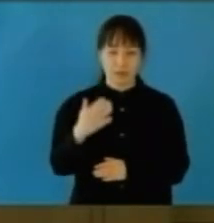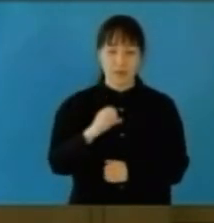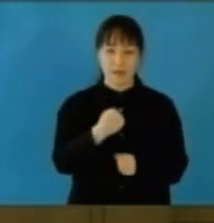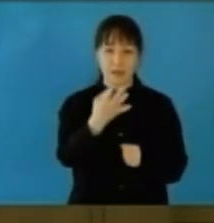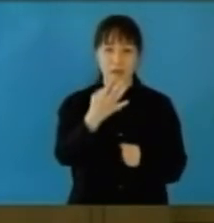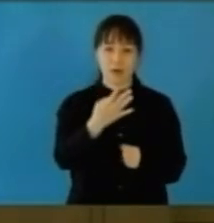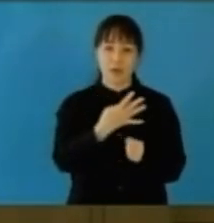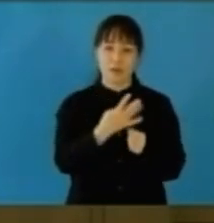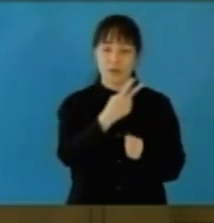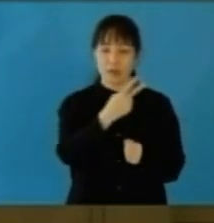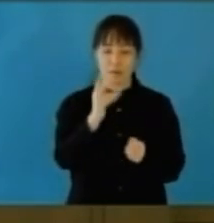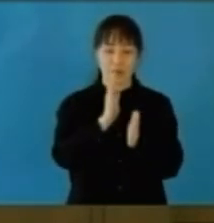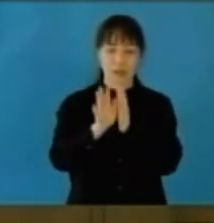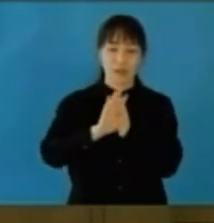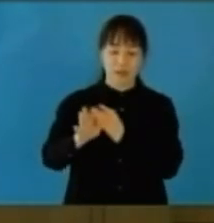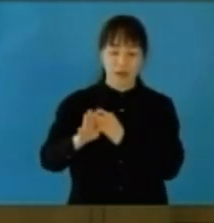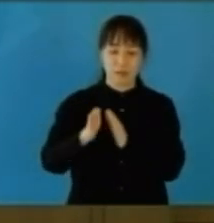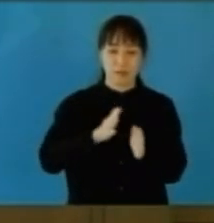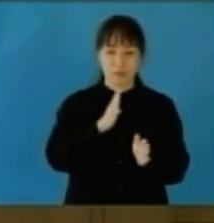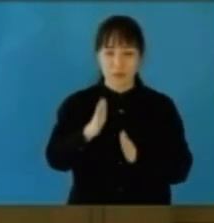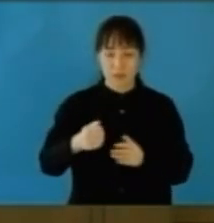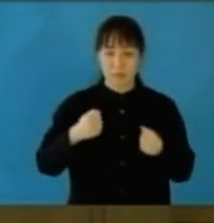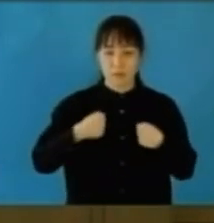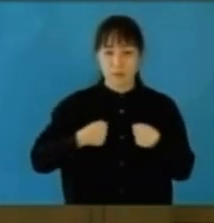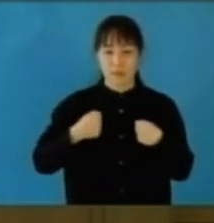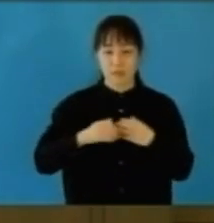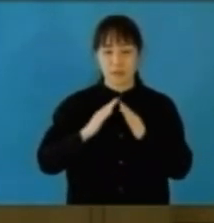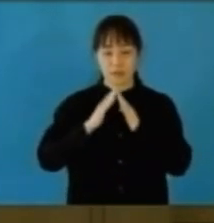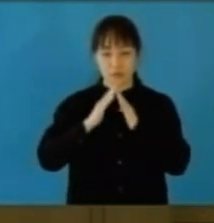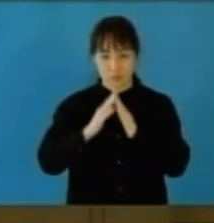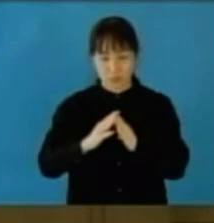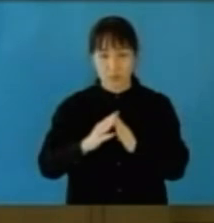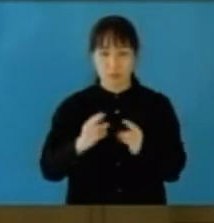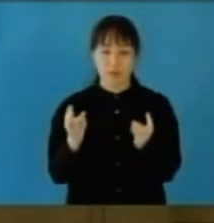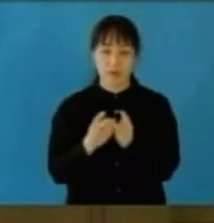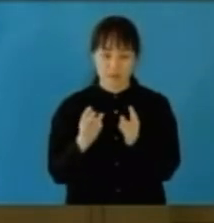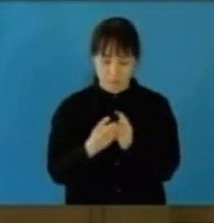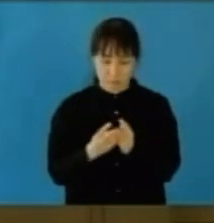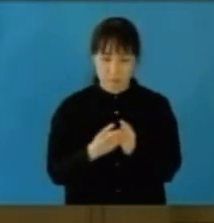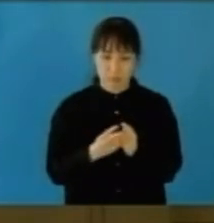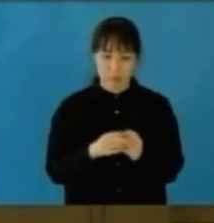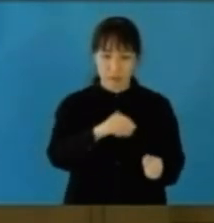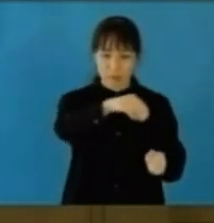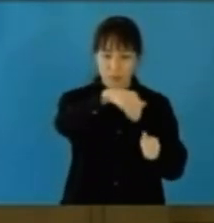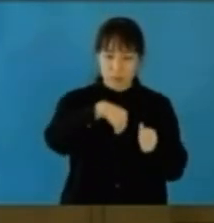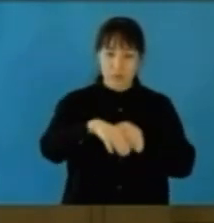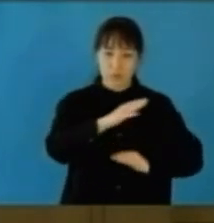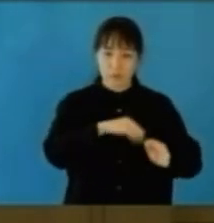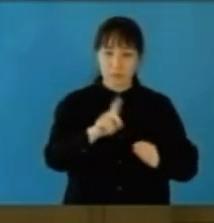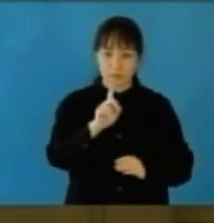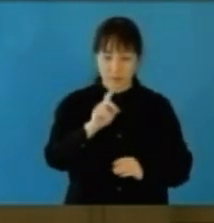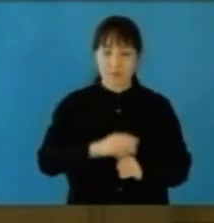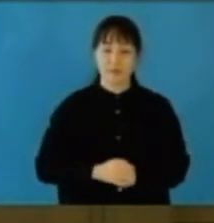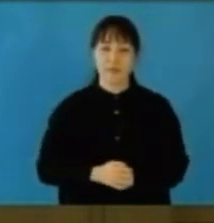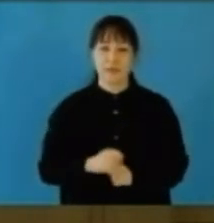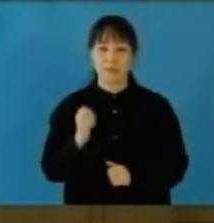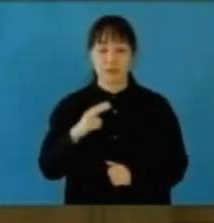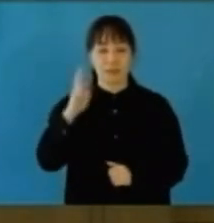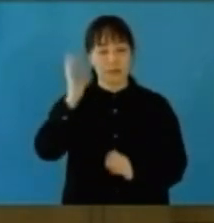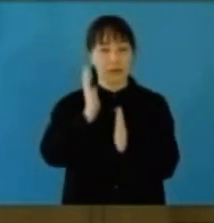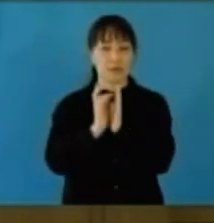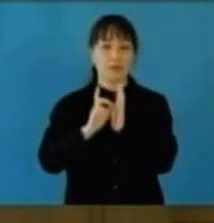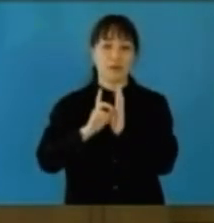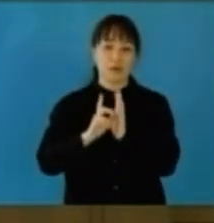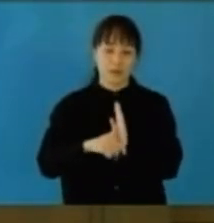県外からのスポーツ合宿の種目別の受け入れ人数。で、スポーツ合宿の誘致の取り組みについてお答えください。また、本県では、